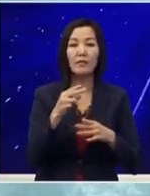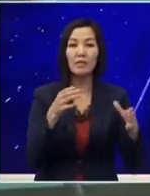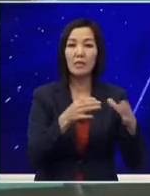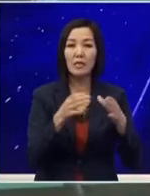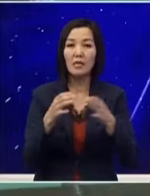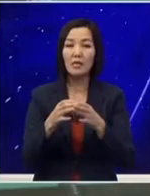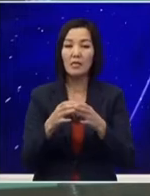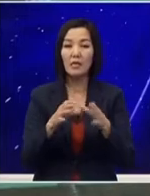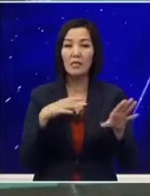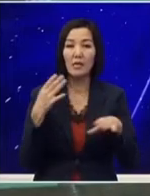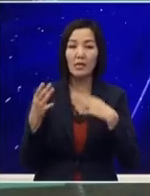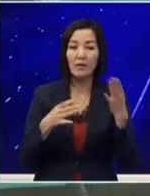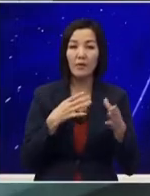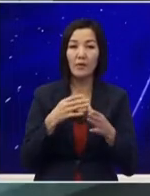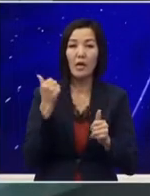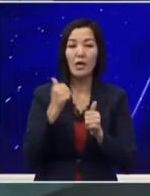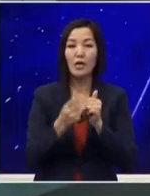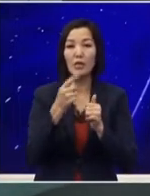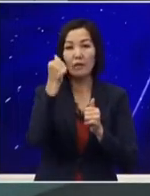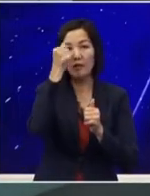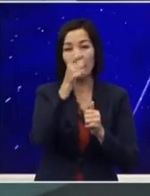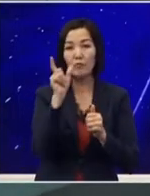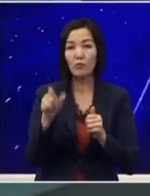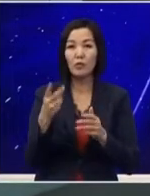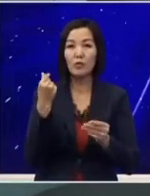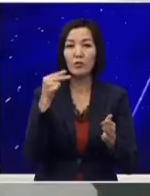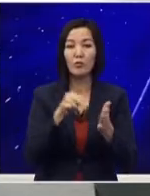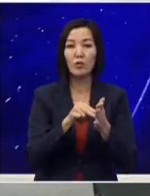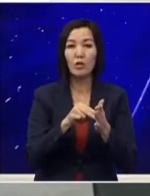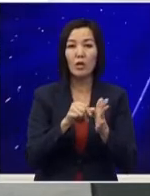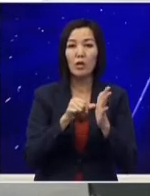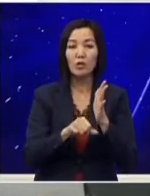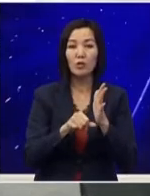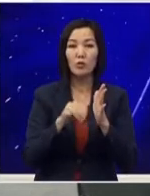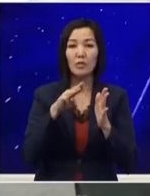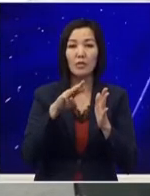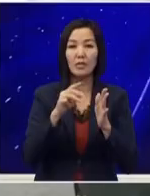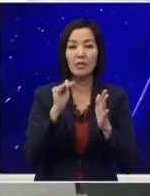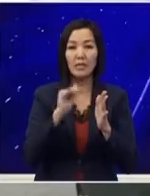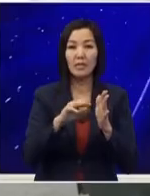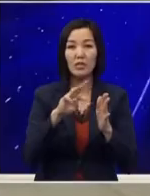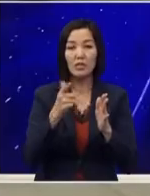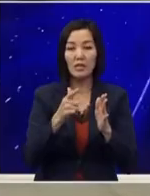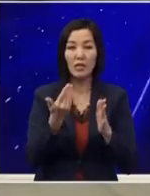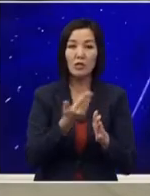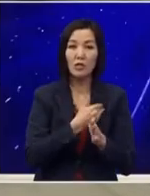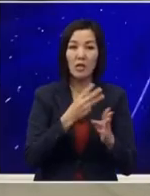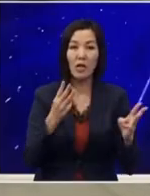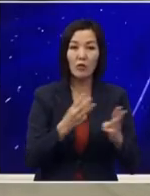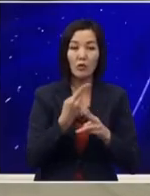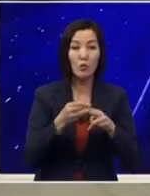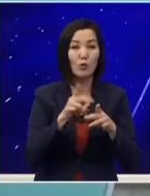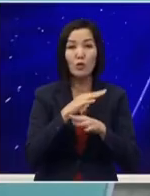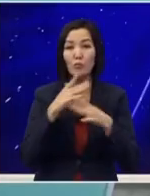и секций. Ежегодная оплата за одного ученика стоит 600 тысяч тенге. Число желающих попасть сюда растет с каждым